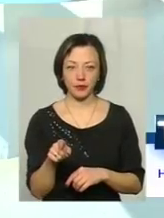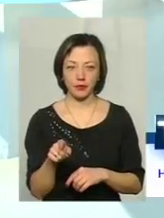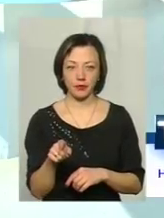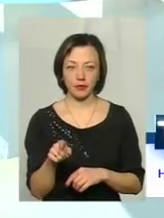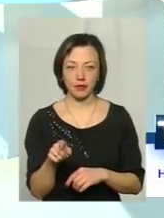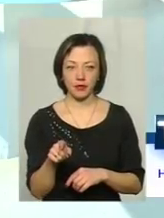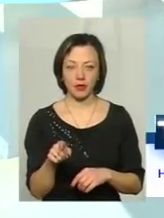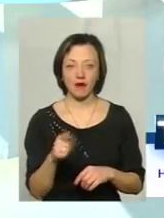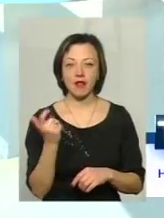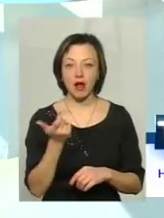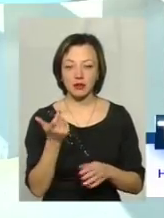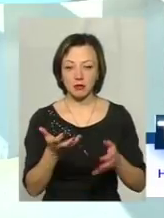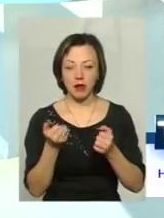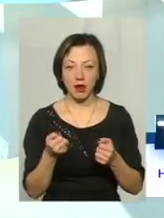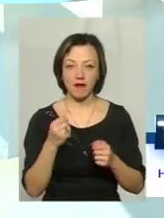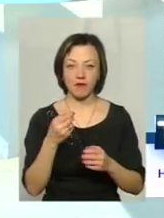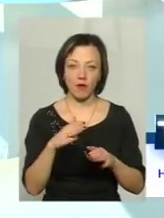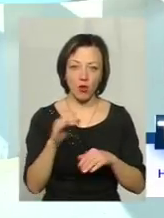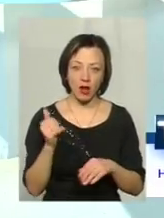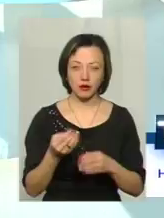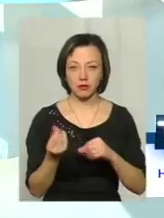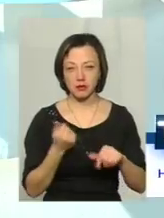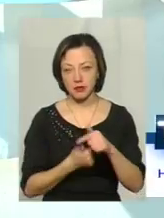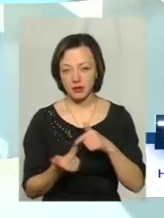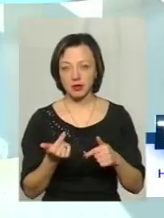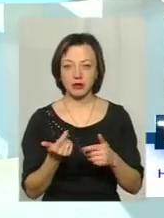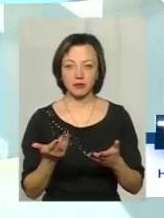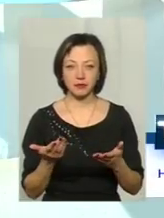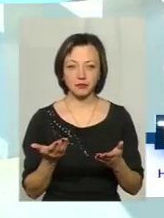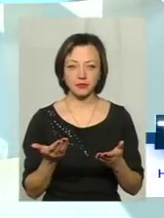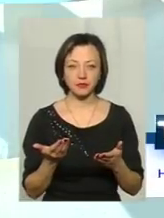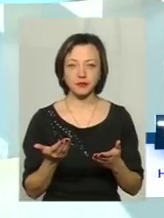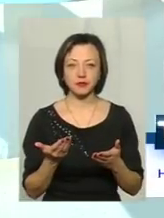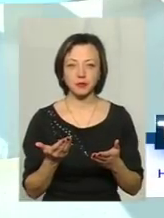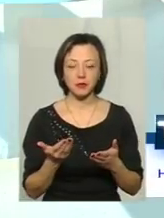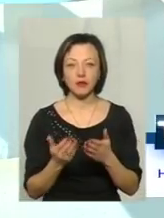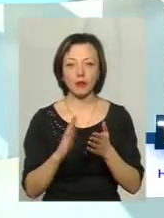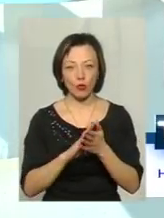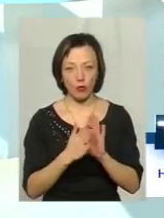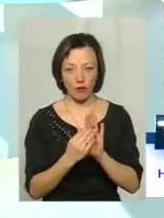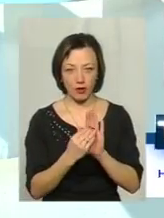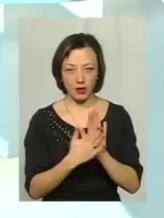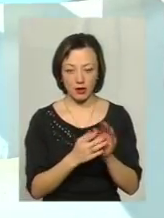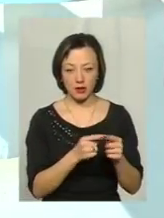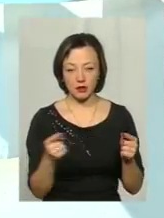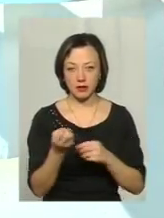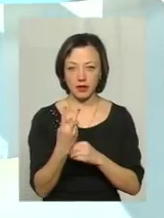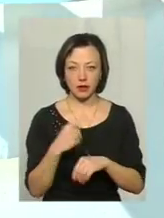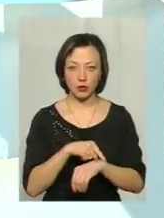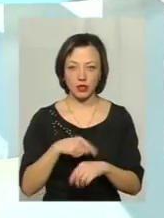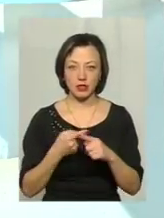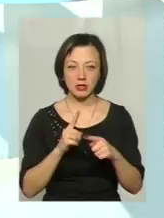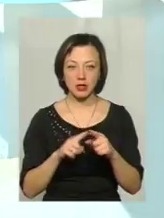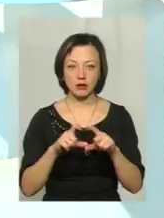власник, який бере це в оренду, підприємець чи державне підприємство, йому ставиться умова, що на протязі 12 годин ця споруда